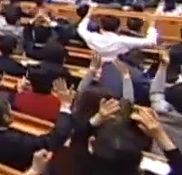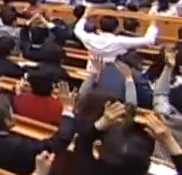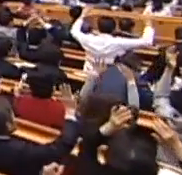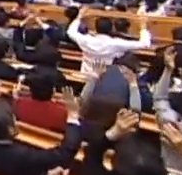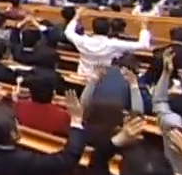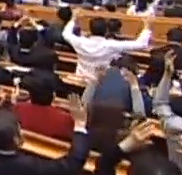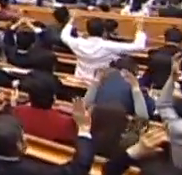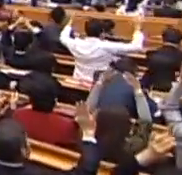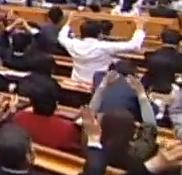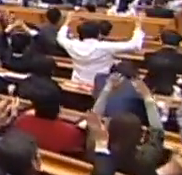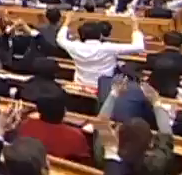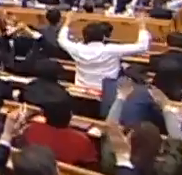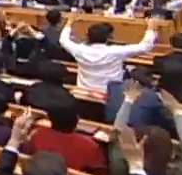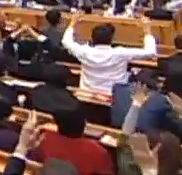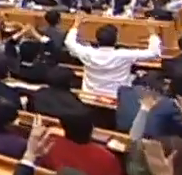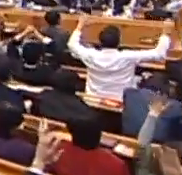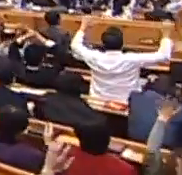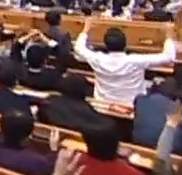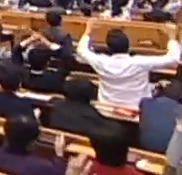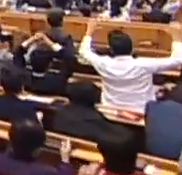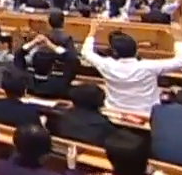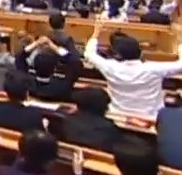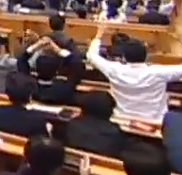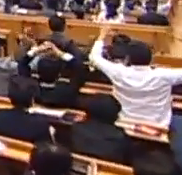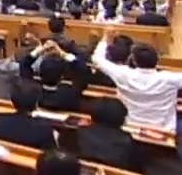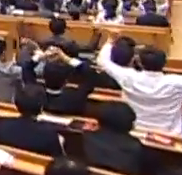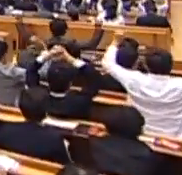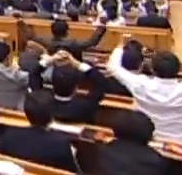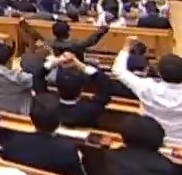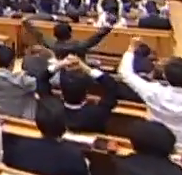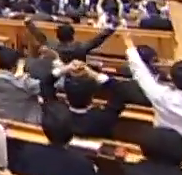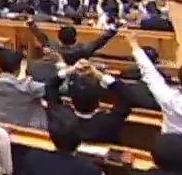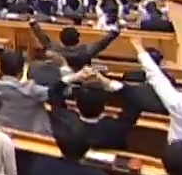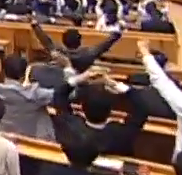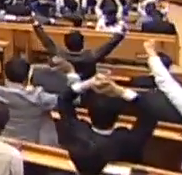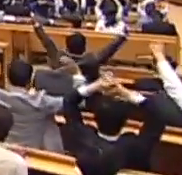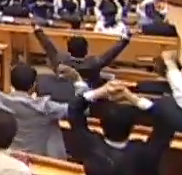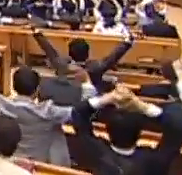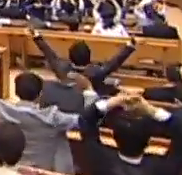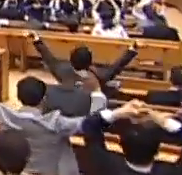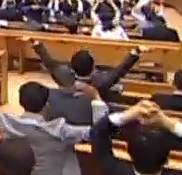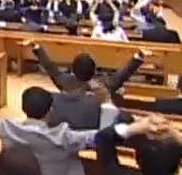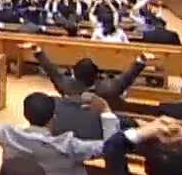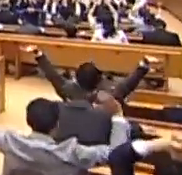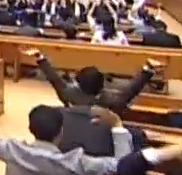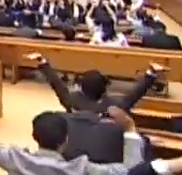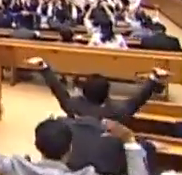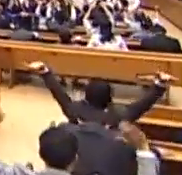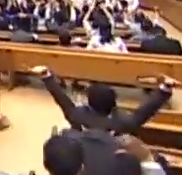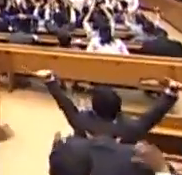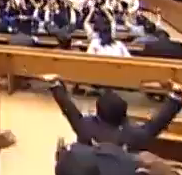몸을 몸에 최고의 효도입니다. 주님 역사여 주시옵소서. 우리 주님 역사여